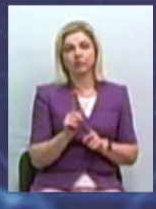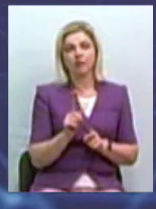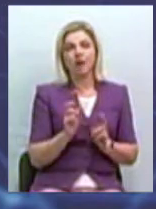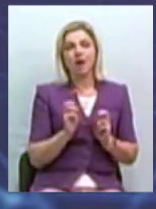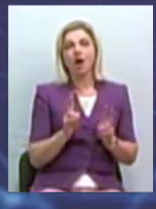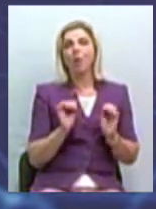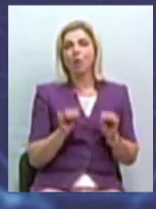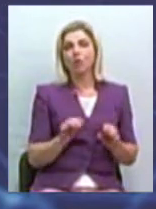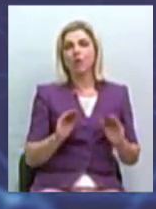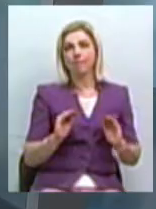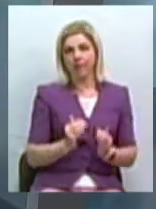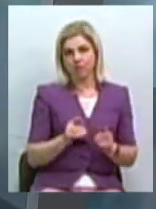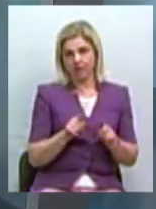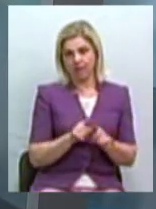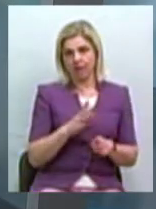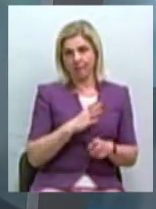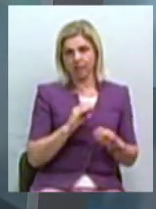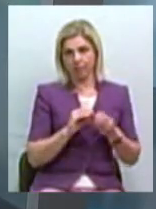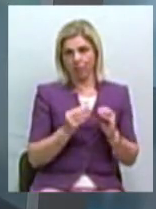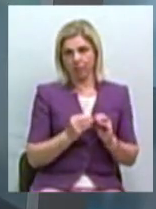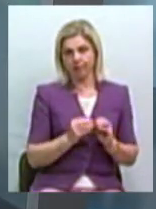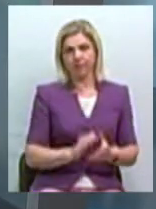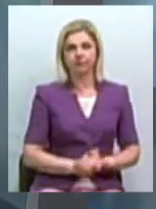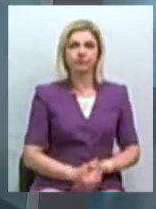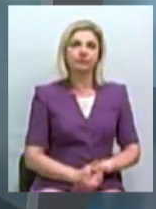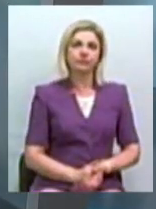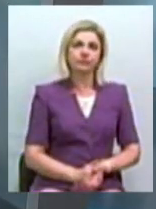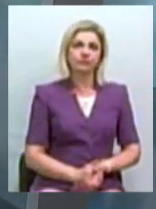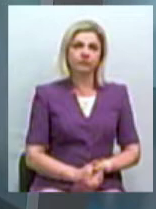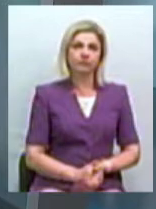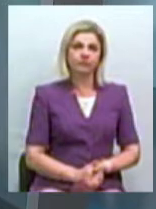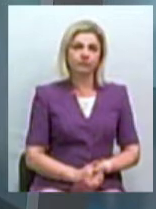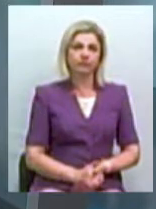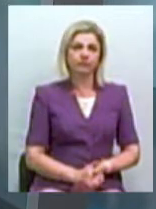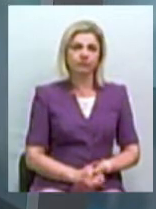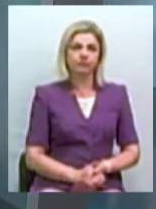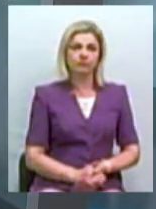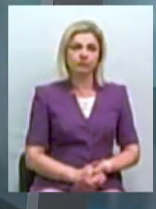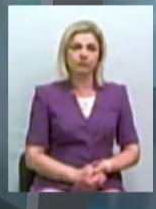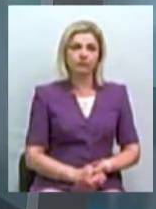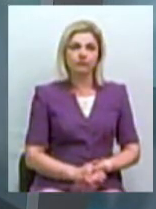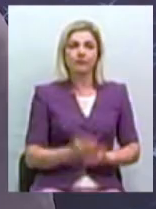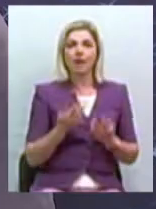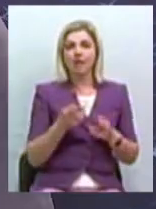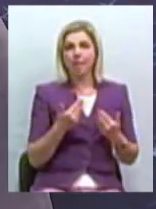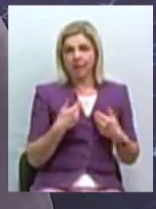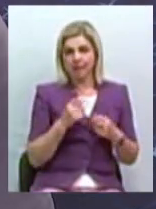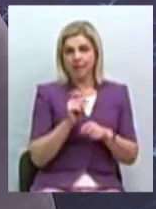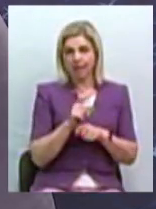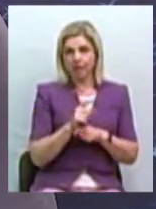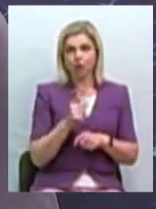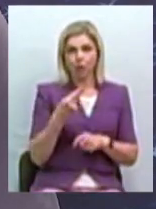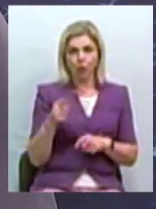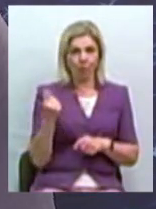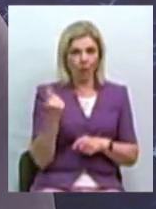якомога менше було таких проблем, з якими стикались переможці цього проєкту. Це для мене і є задача номер один